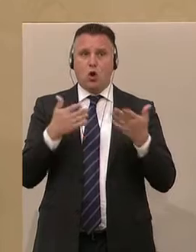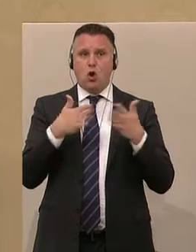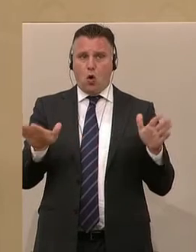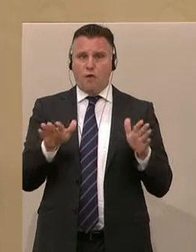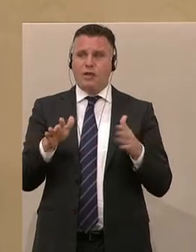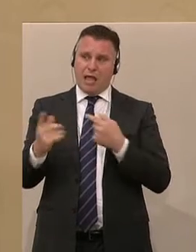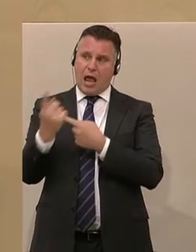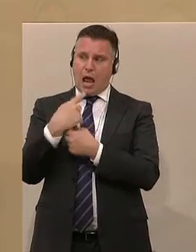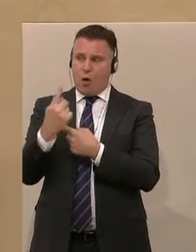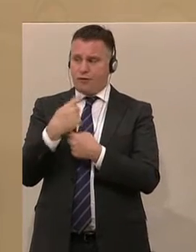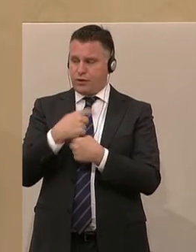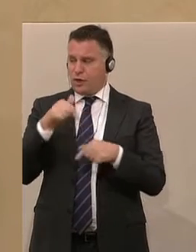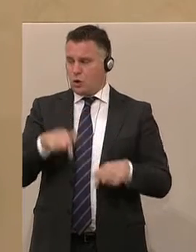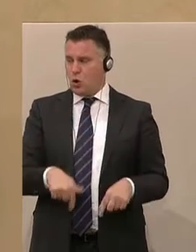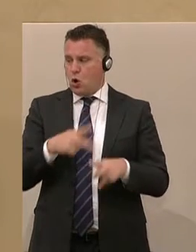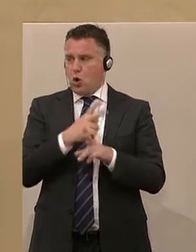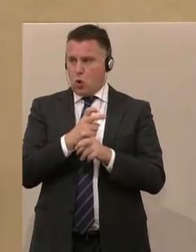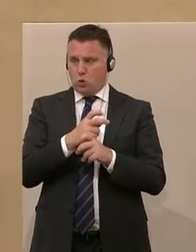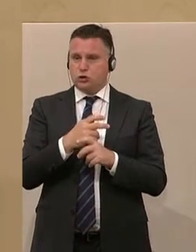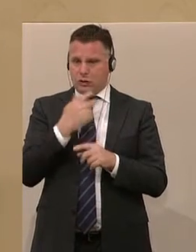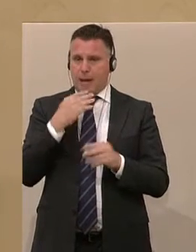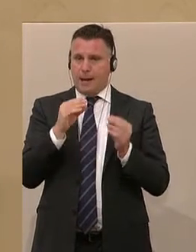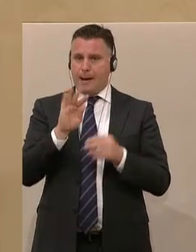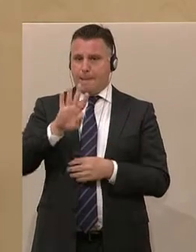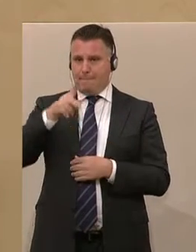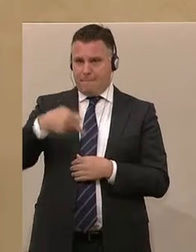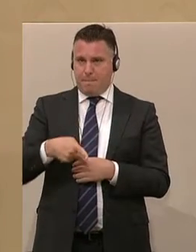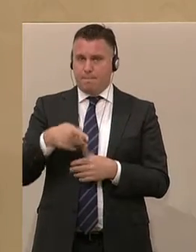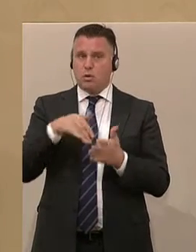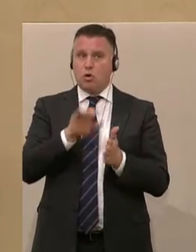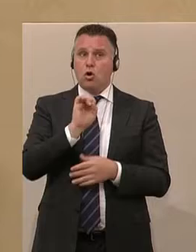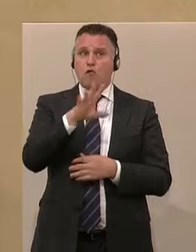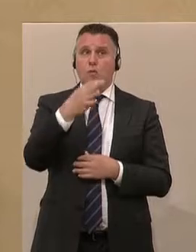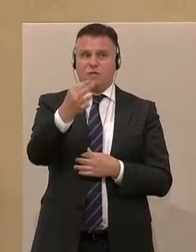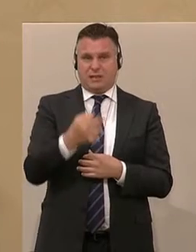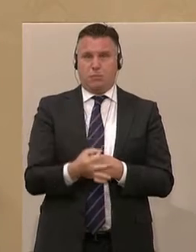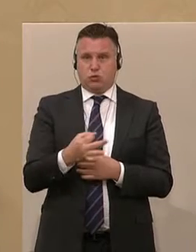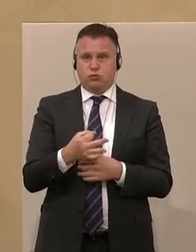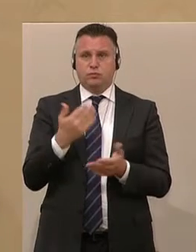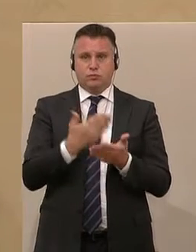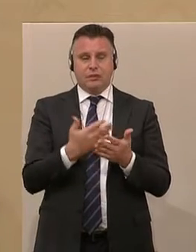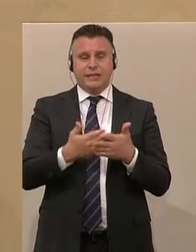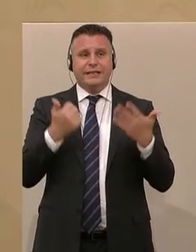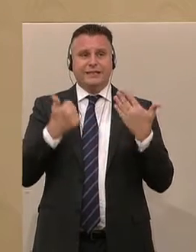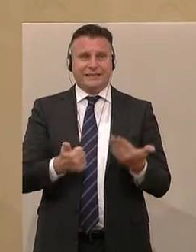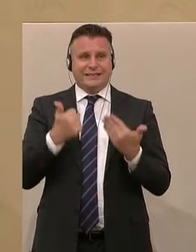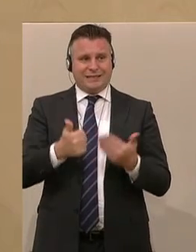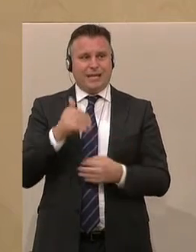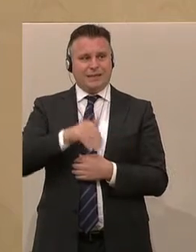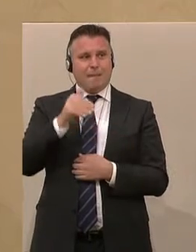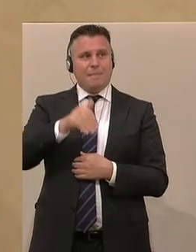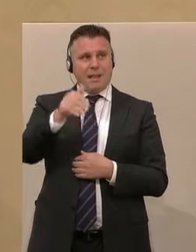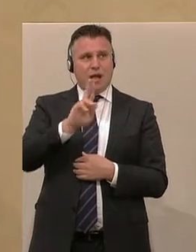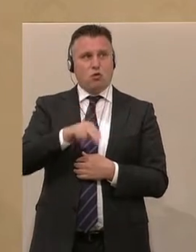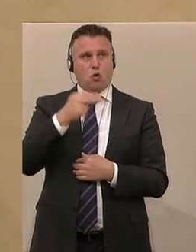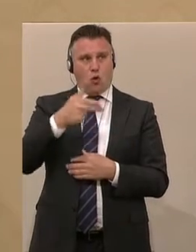öffentlichen Auftragswesens am österreichischen Bruttoinlandsprodukt rund 15%. Das sind mehr als 60 Milliarden Euro